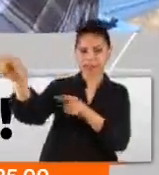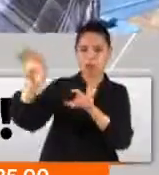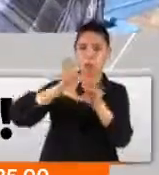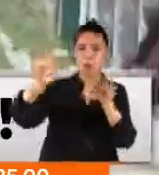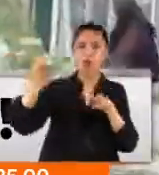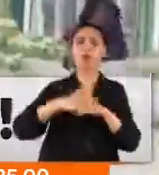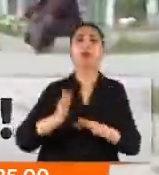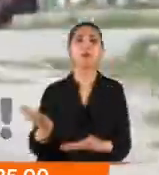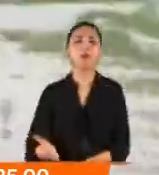su getirmiyorlar